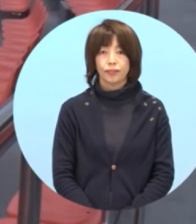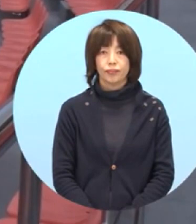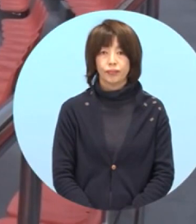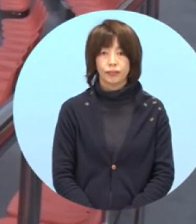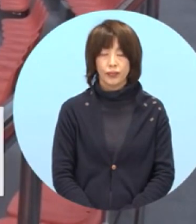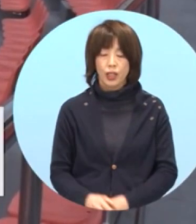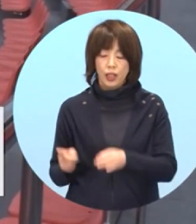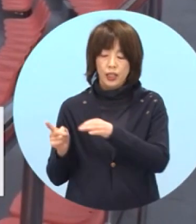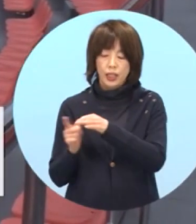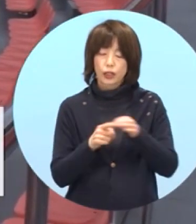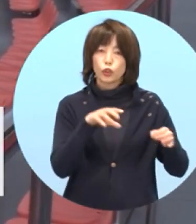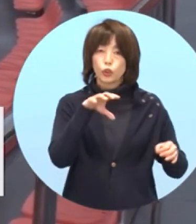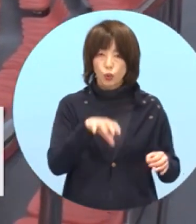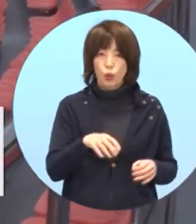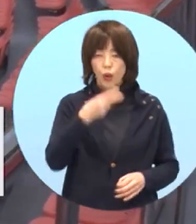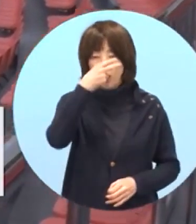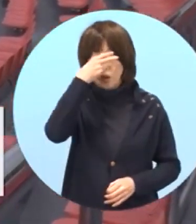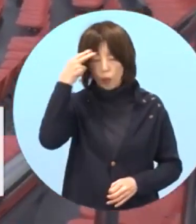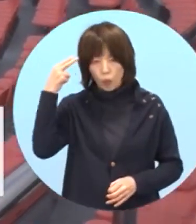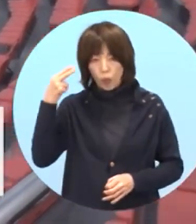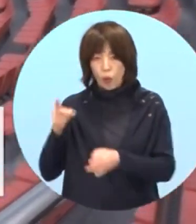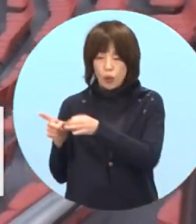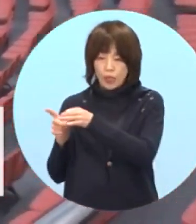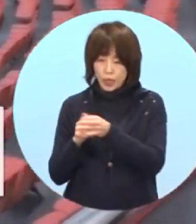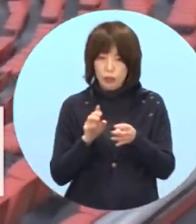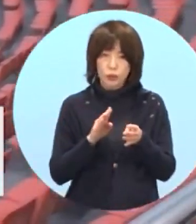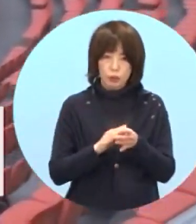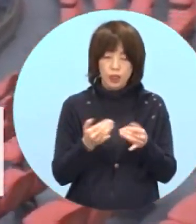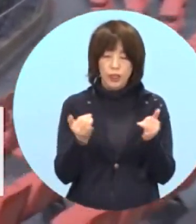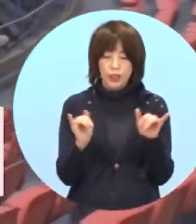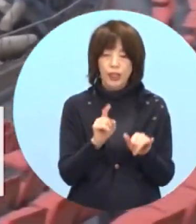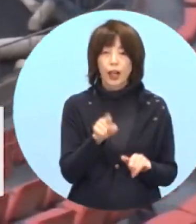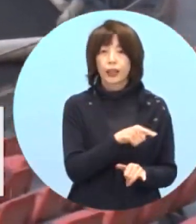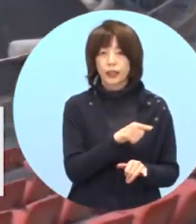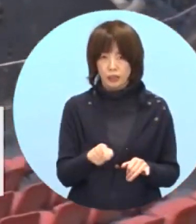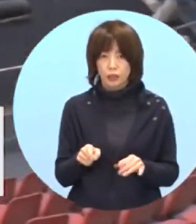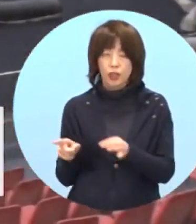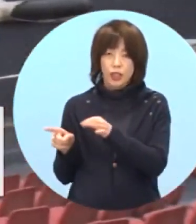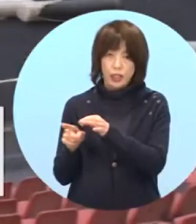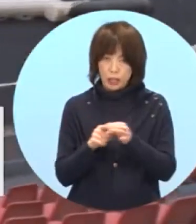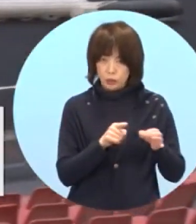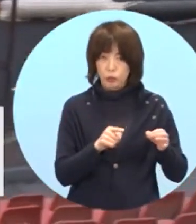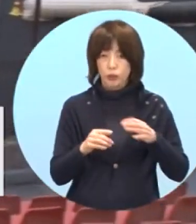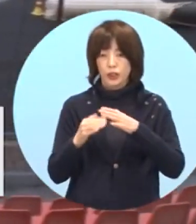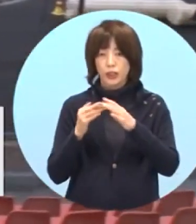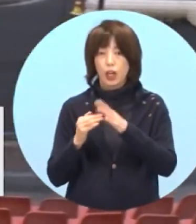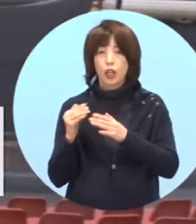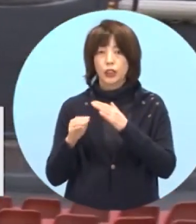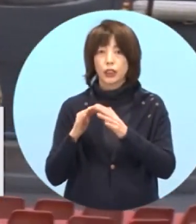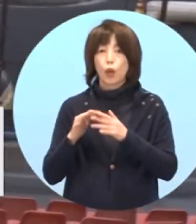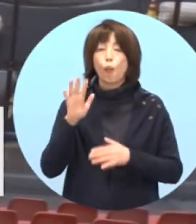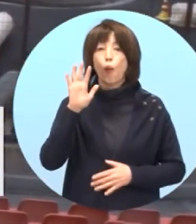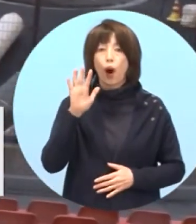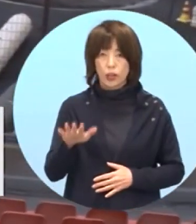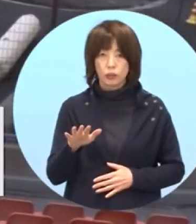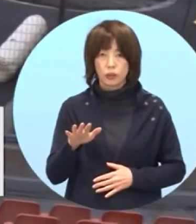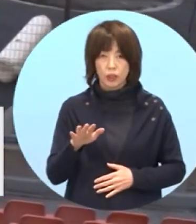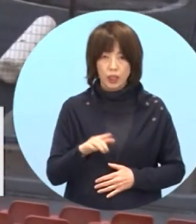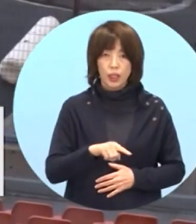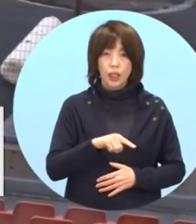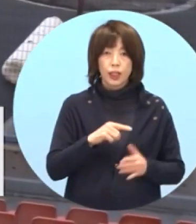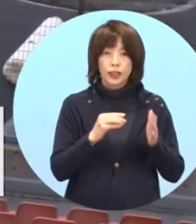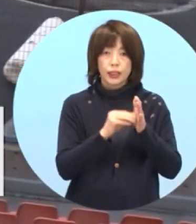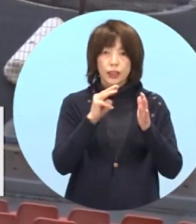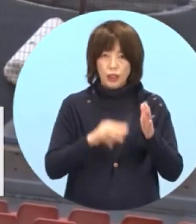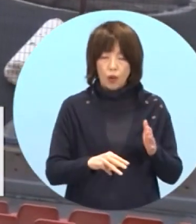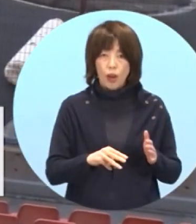球場では高校野球や社会人野球などの公式戦のほか、2007年からは石川